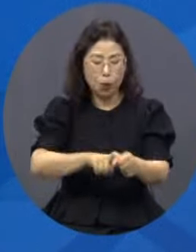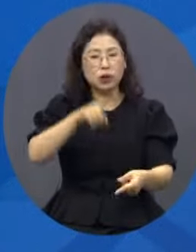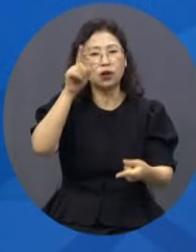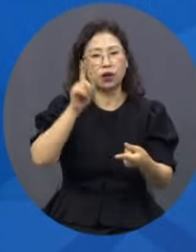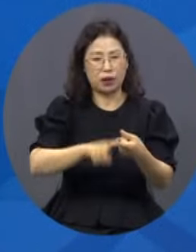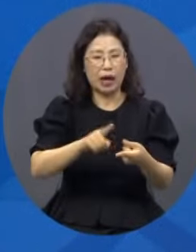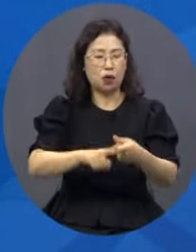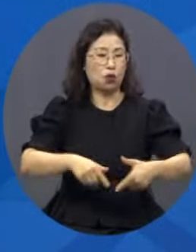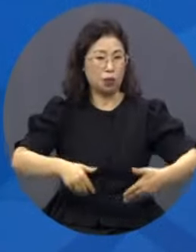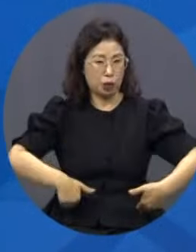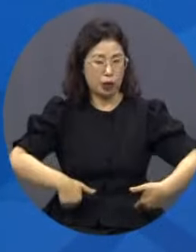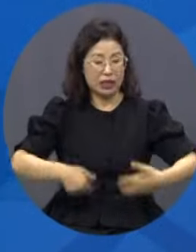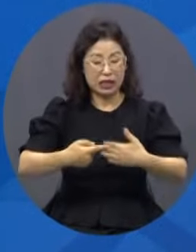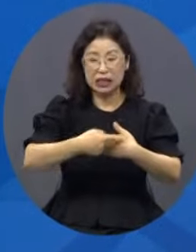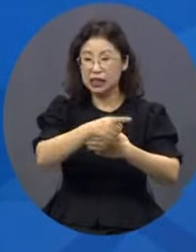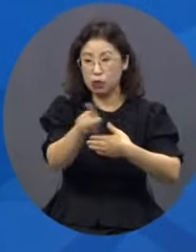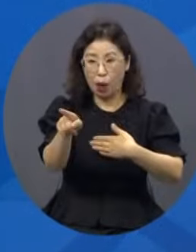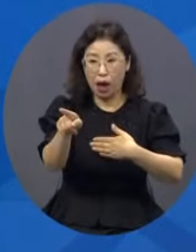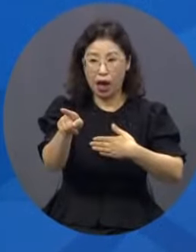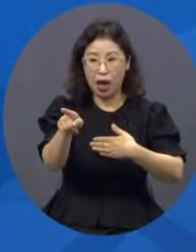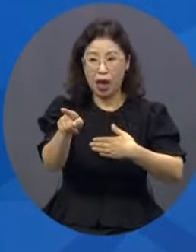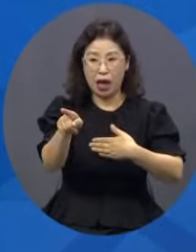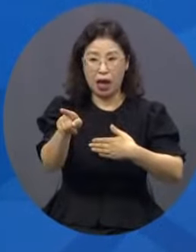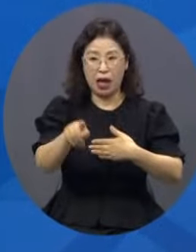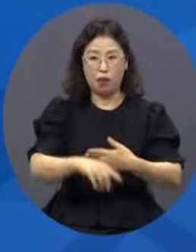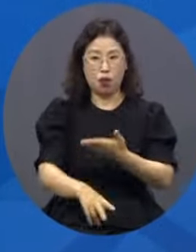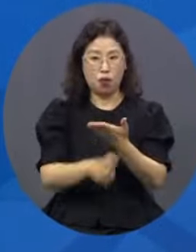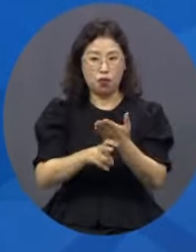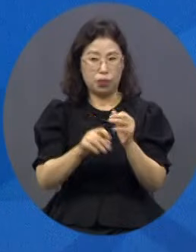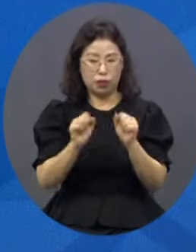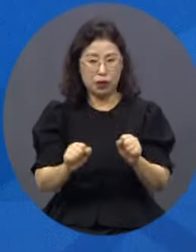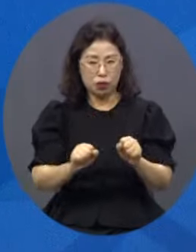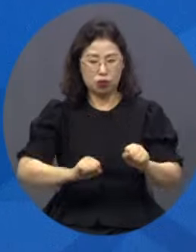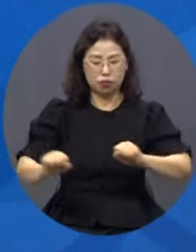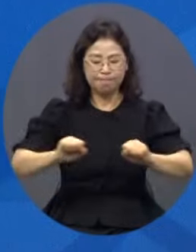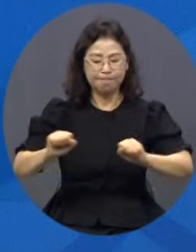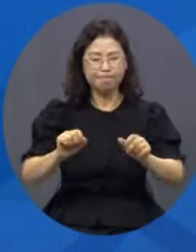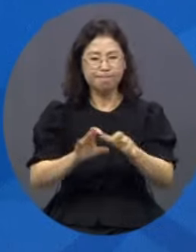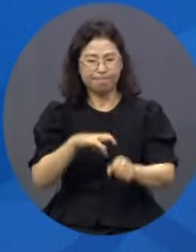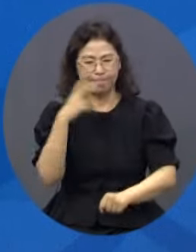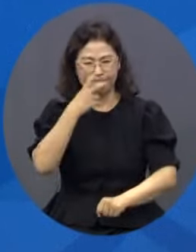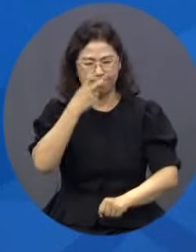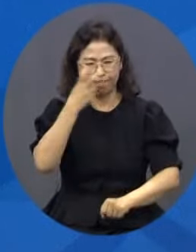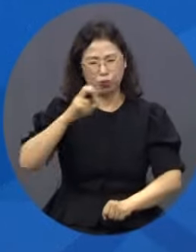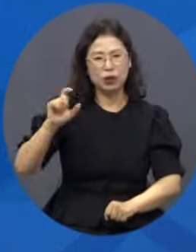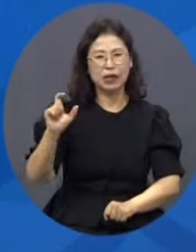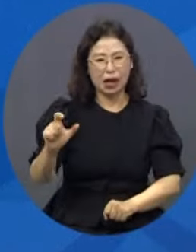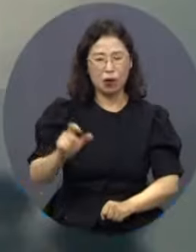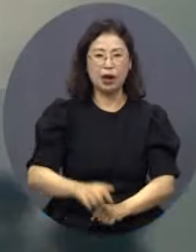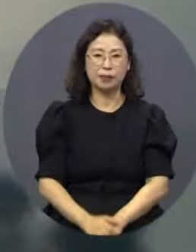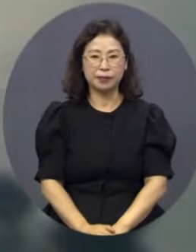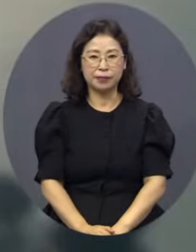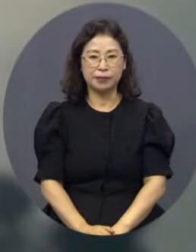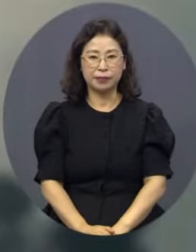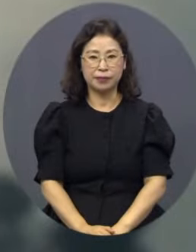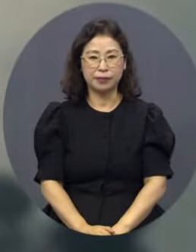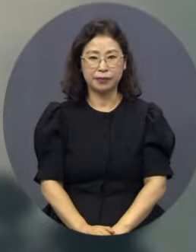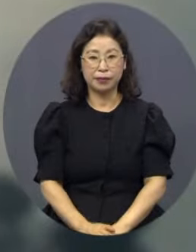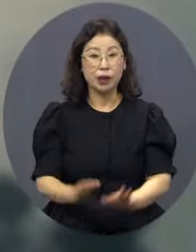도회 이탈이라 뭐 체류에 대해 가지고는 더욱 단속 활동을 더 강하 예정입니다